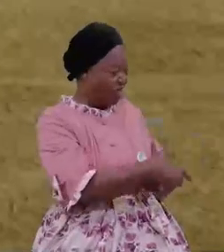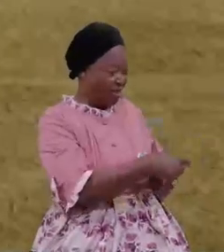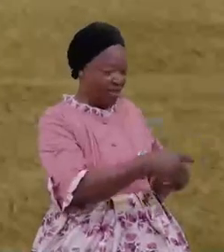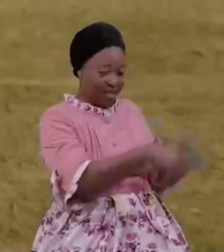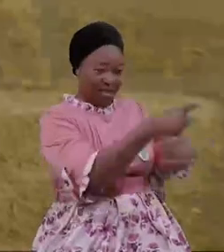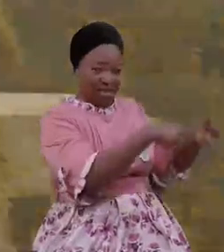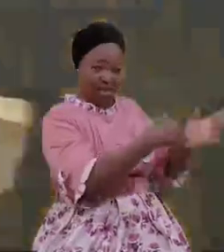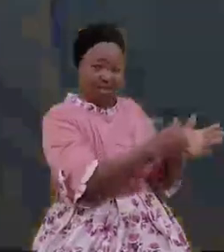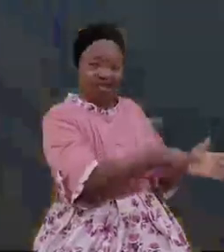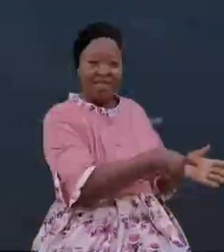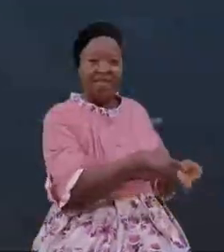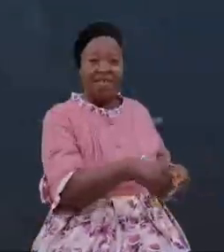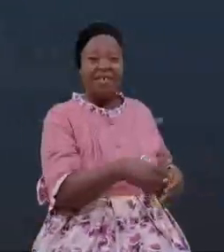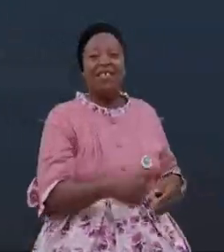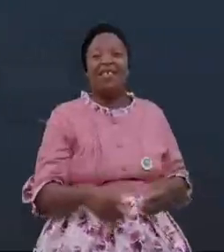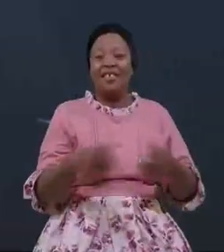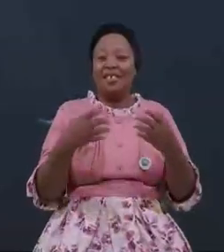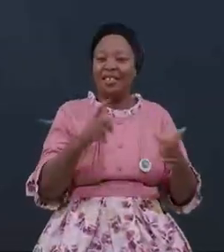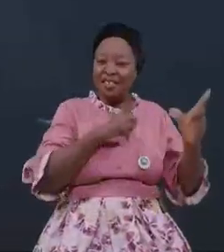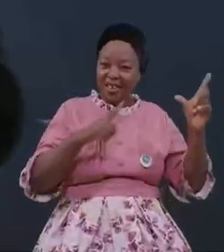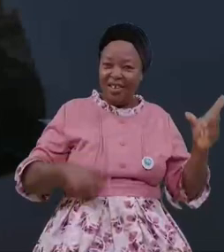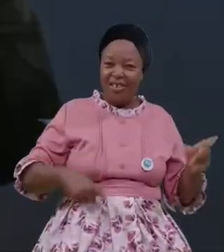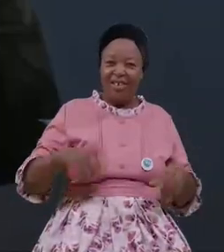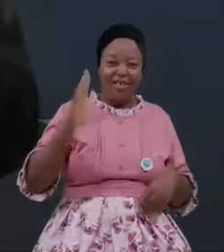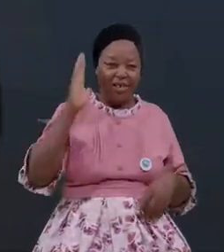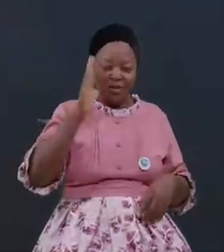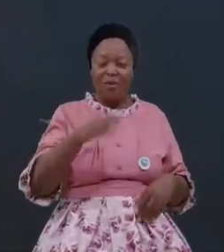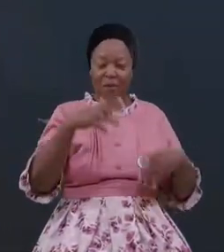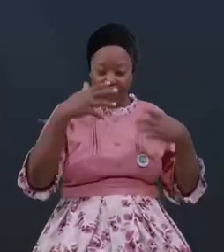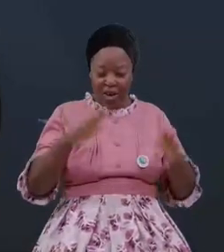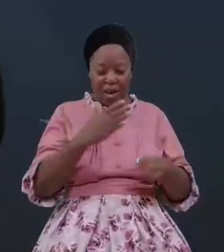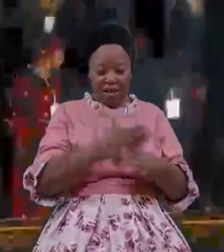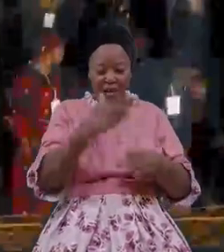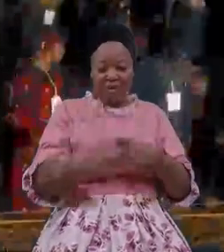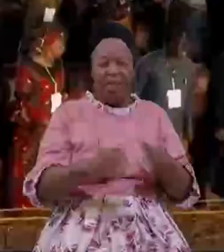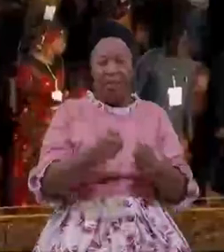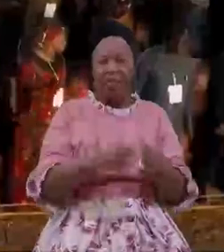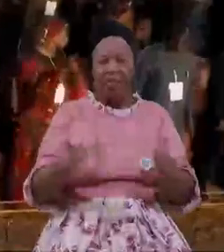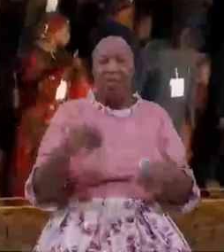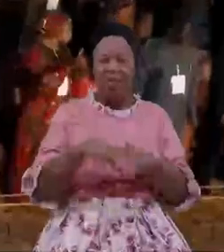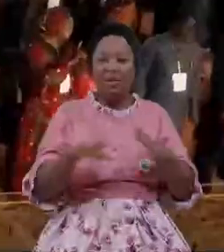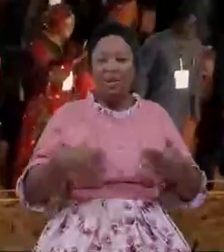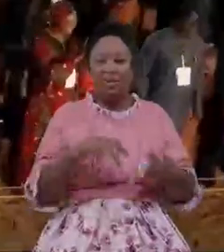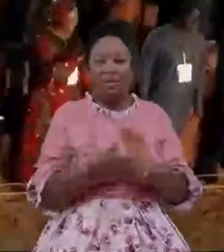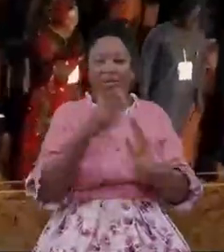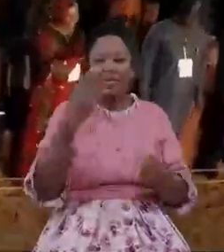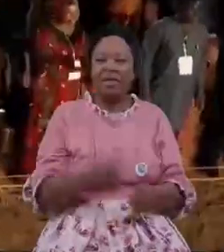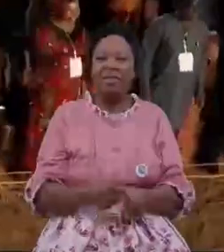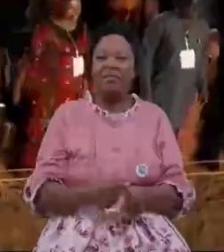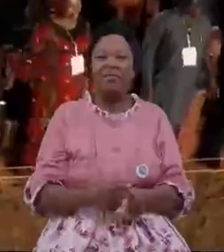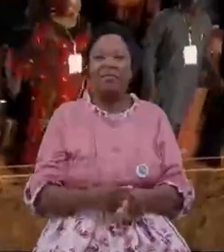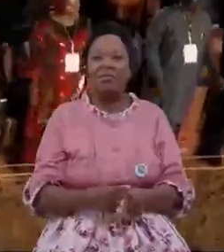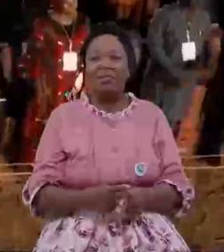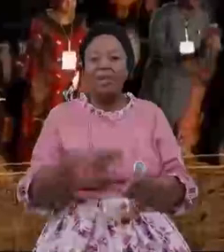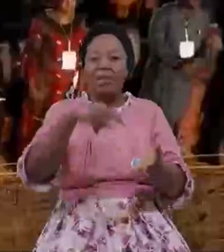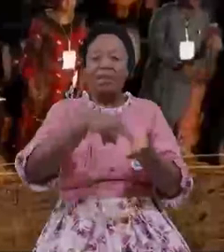aujourd'hui le Seigneur va accomplir toute chose dans votre vie t